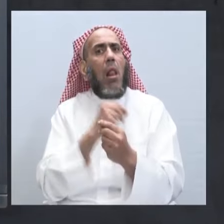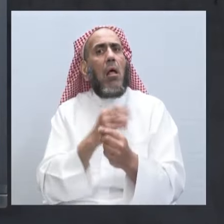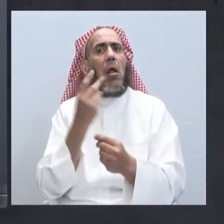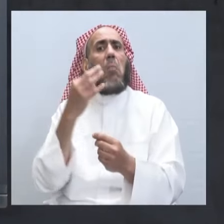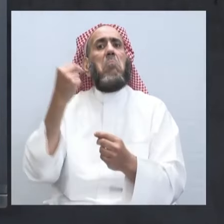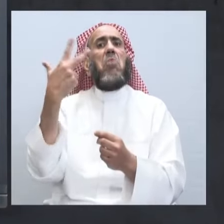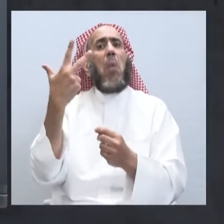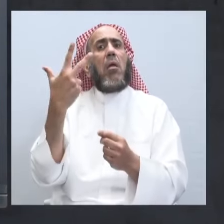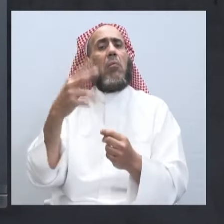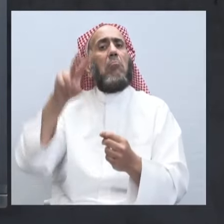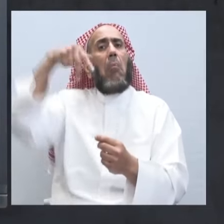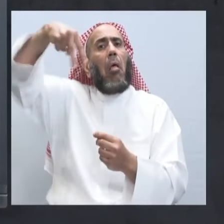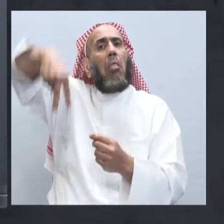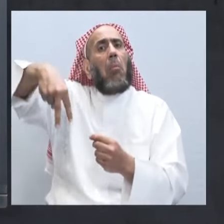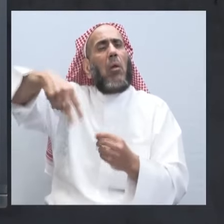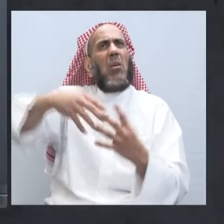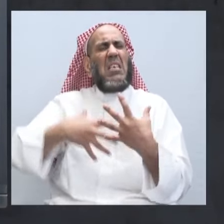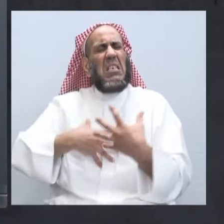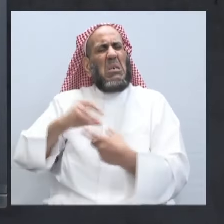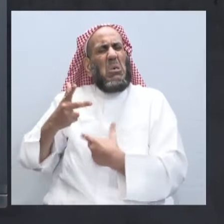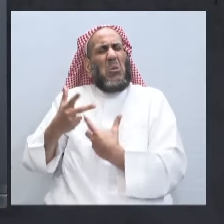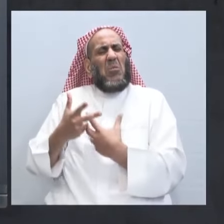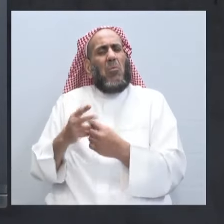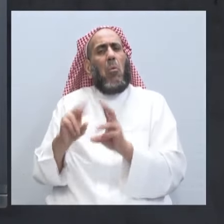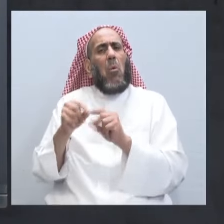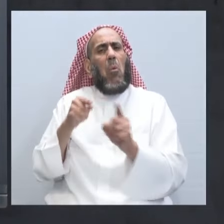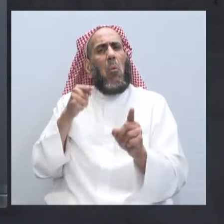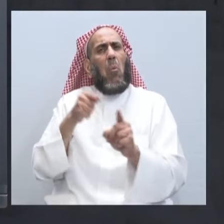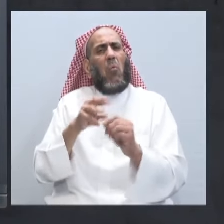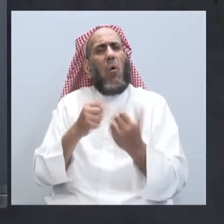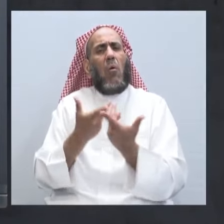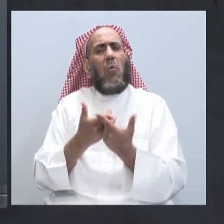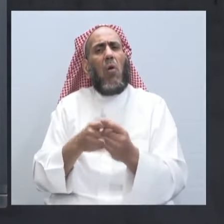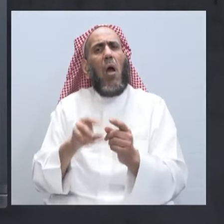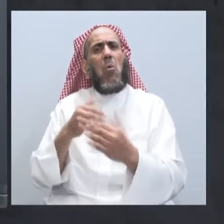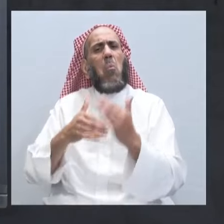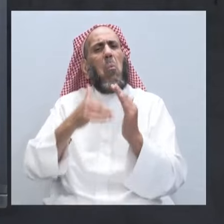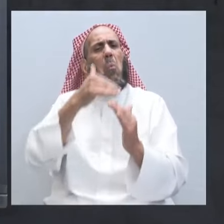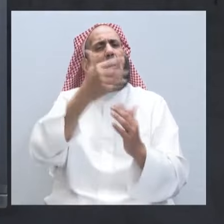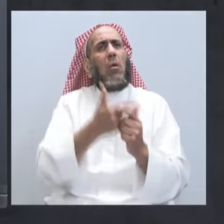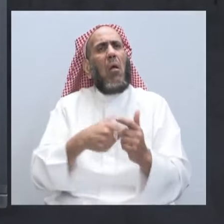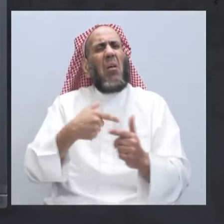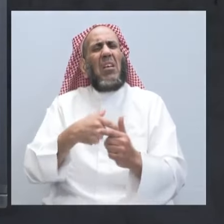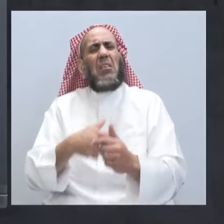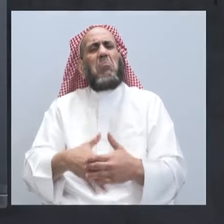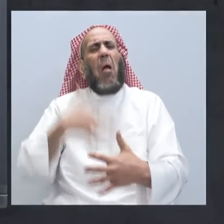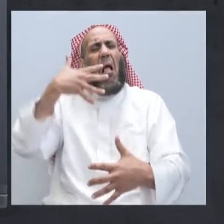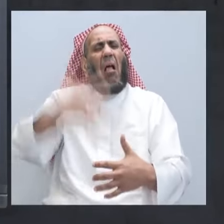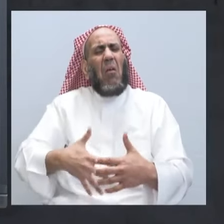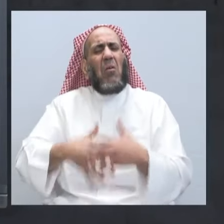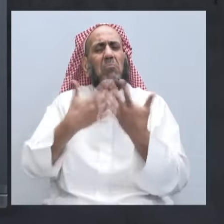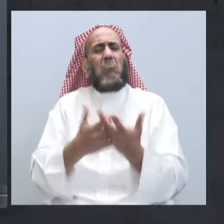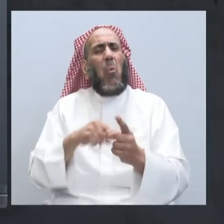رقم ثمانيه هذا رقم شؤم اذا وصلت له في اي مرح دائما اخسر اذا